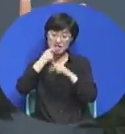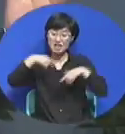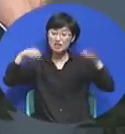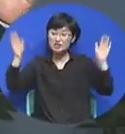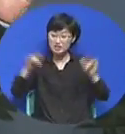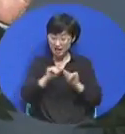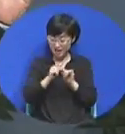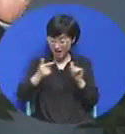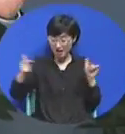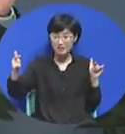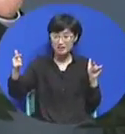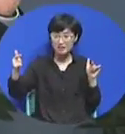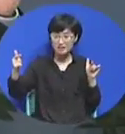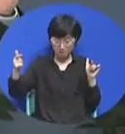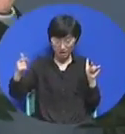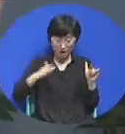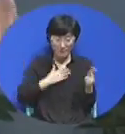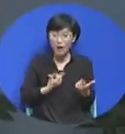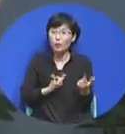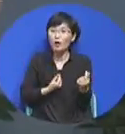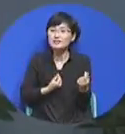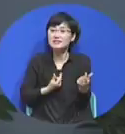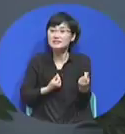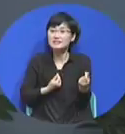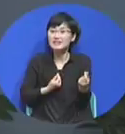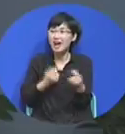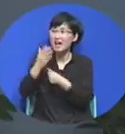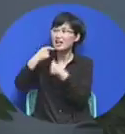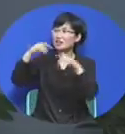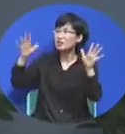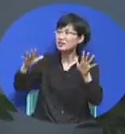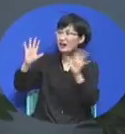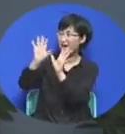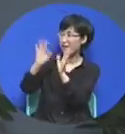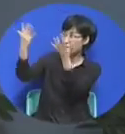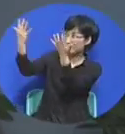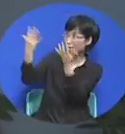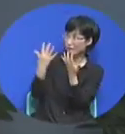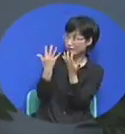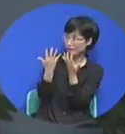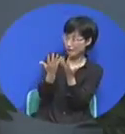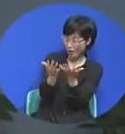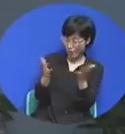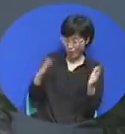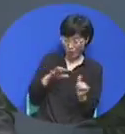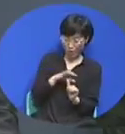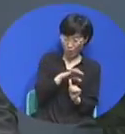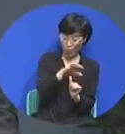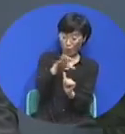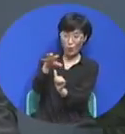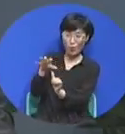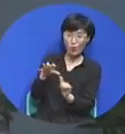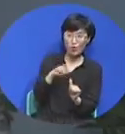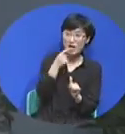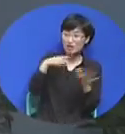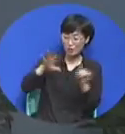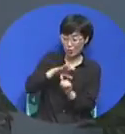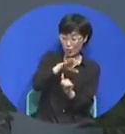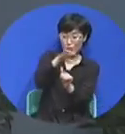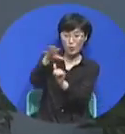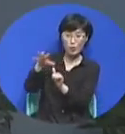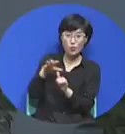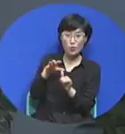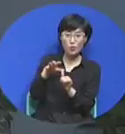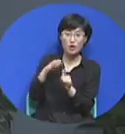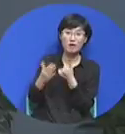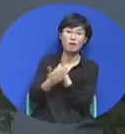그룹들이 여러분에게 하나님의 말씀으로 역사하고 심부름하게 될 겁니다. The seraphim and all the angels that worked upon Isaiah in today's passage will work upon all